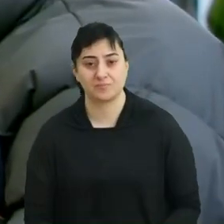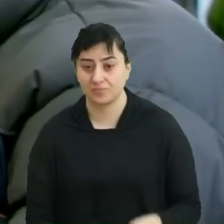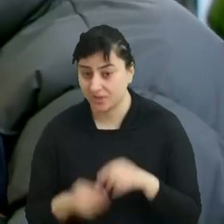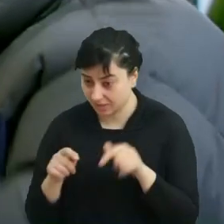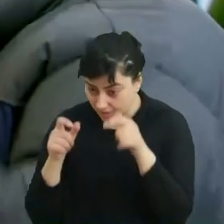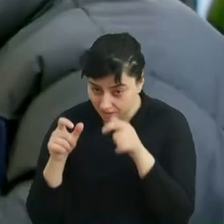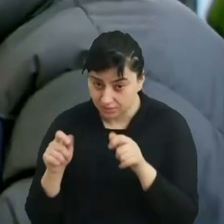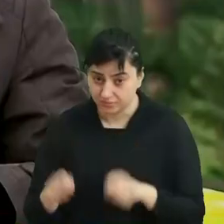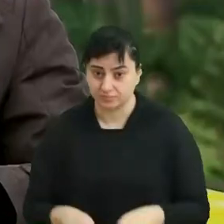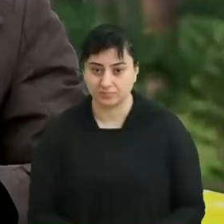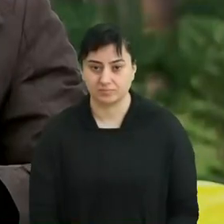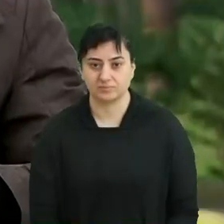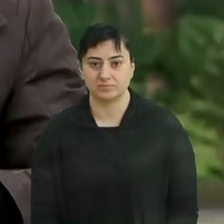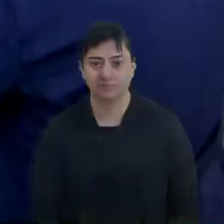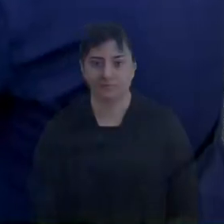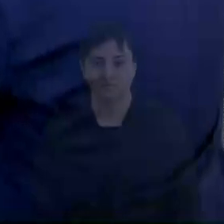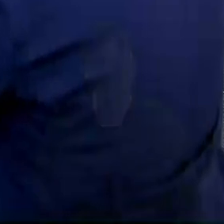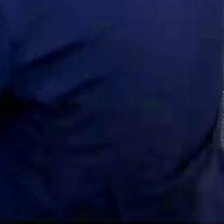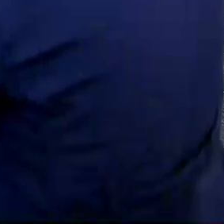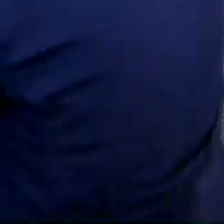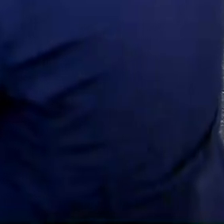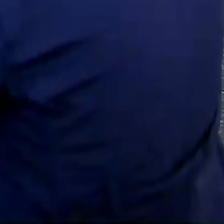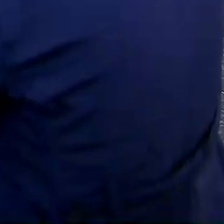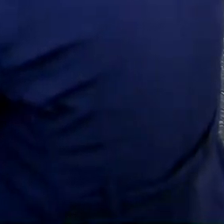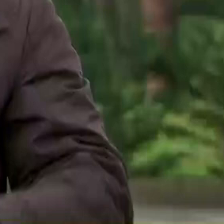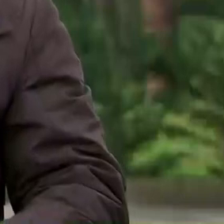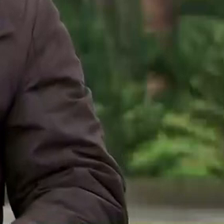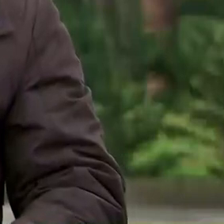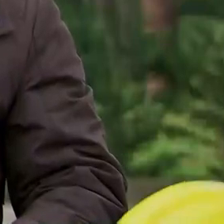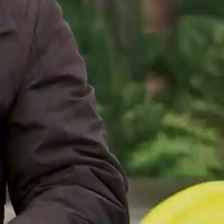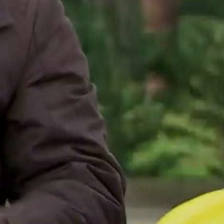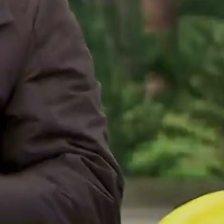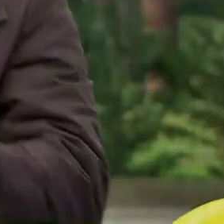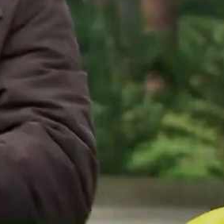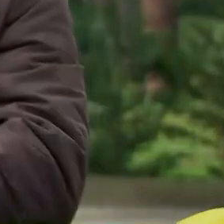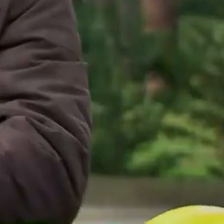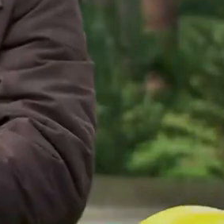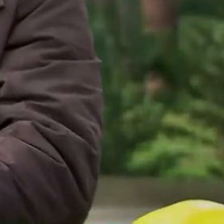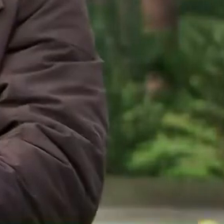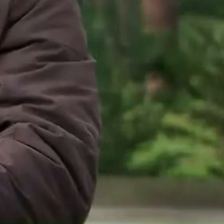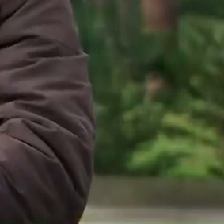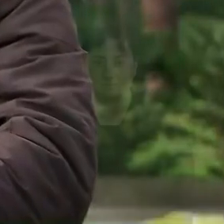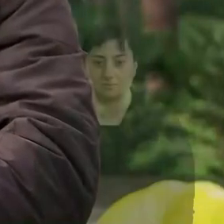binanın kanında çökmesi için. Sinek Sarp'ın omzuna konuverdi. Nurhan cebinden bir gazete çıkardı.